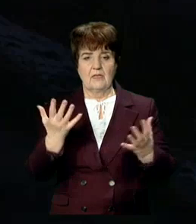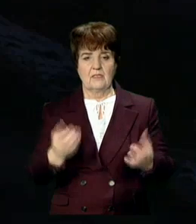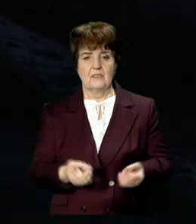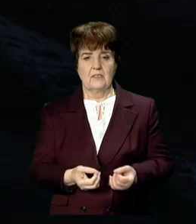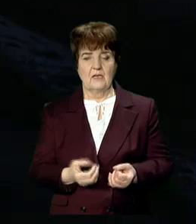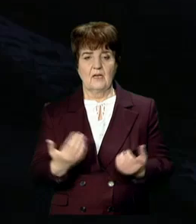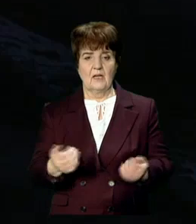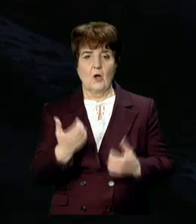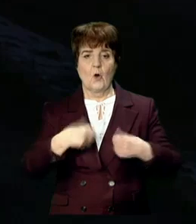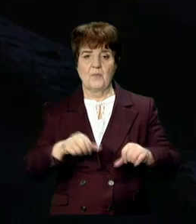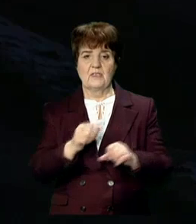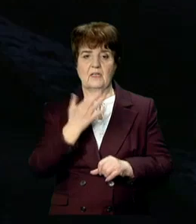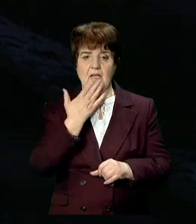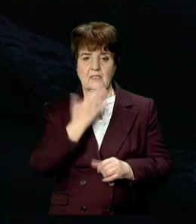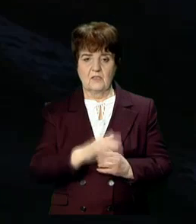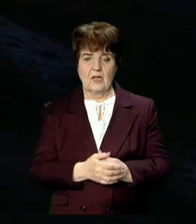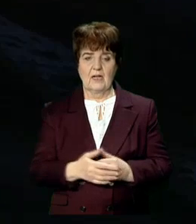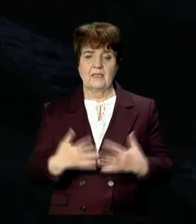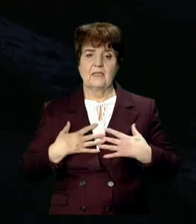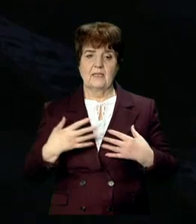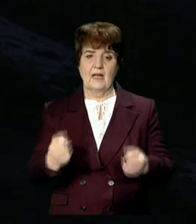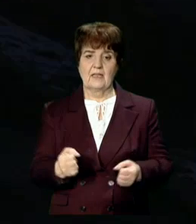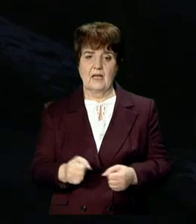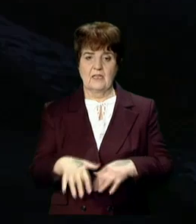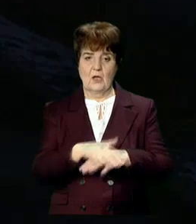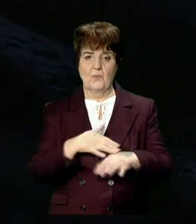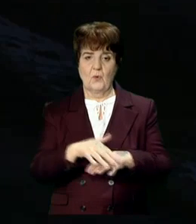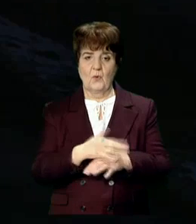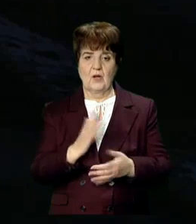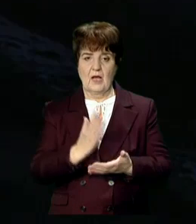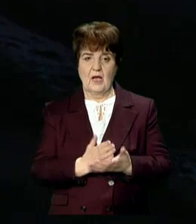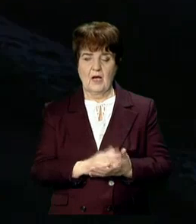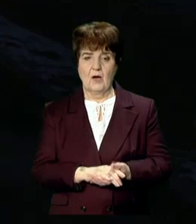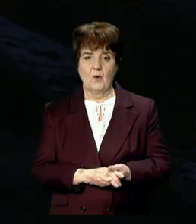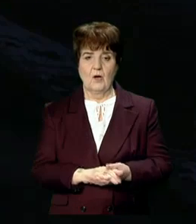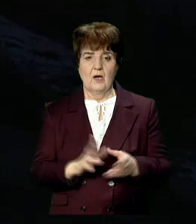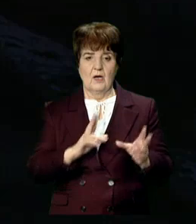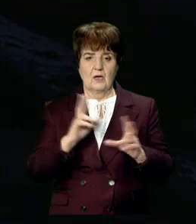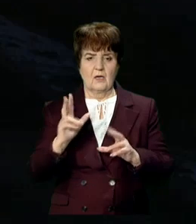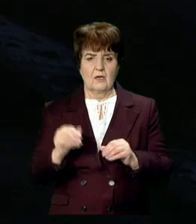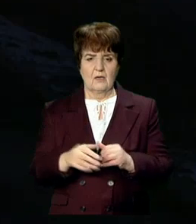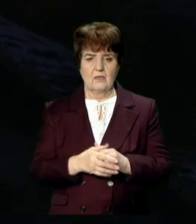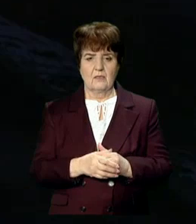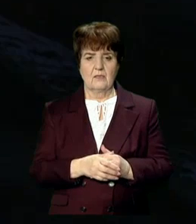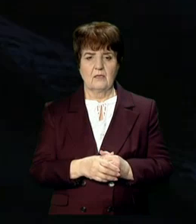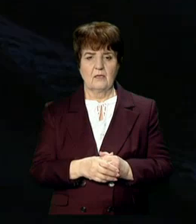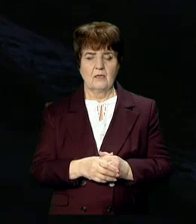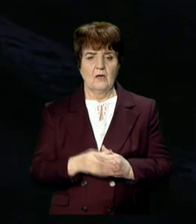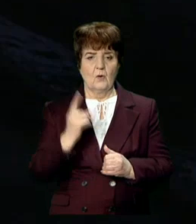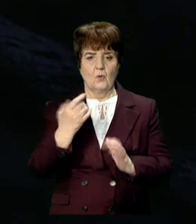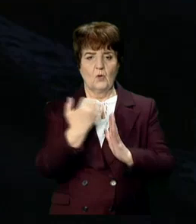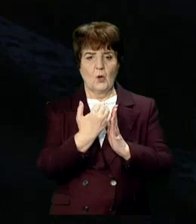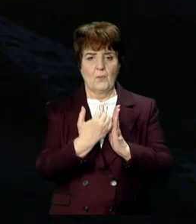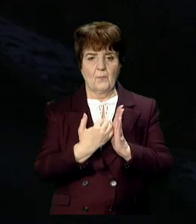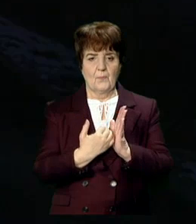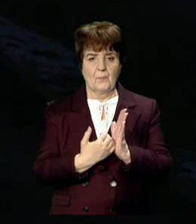Membrii Comisiei Naționale Extraordinare de Sănătate Publică au decis ca restaurantele și cafenelele să activeze după un program